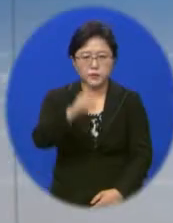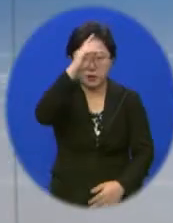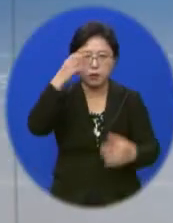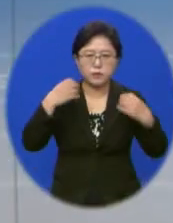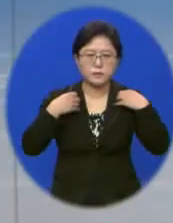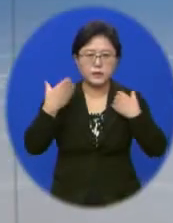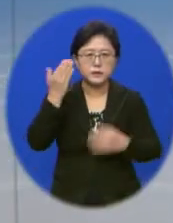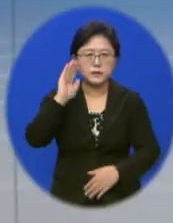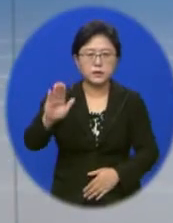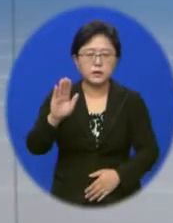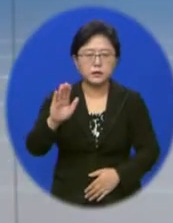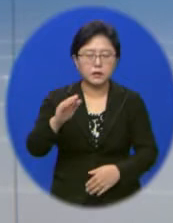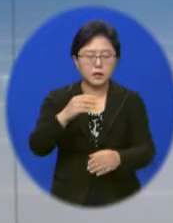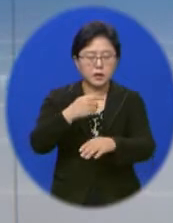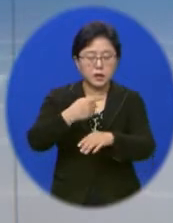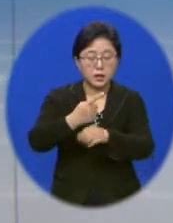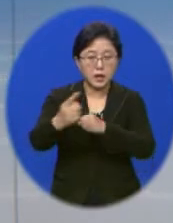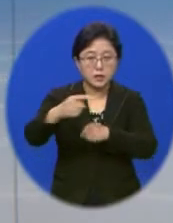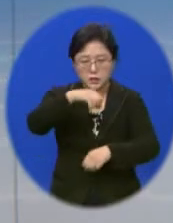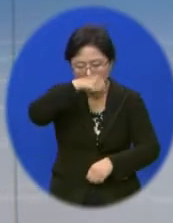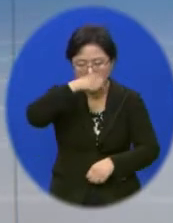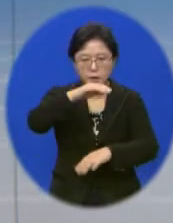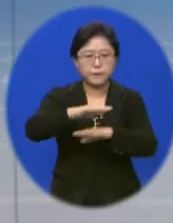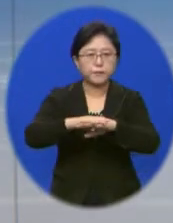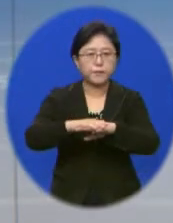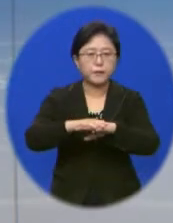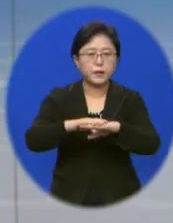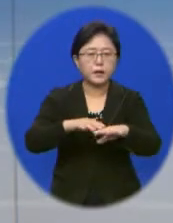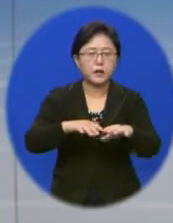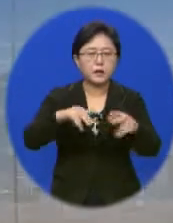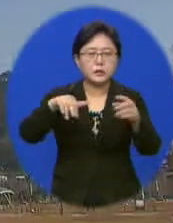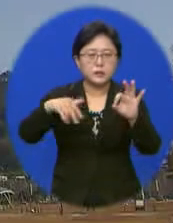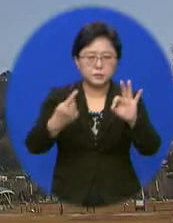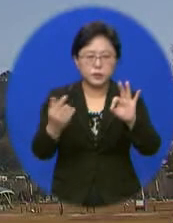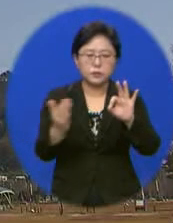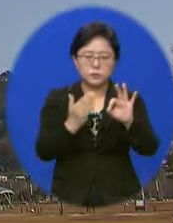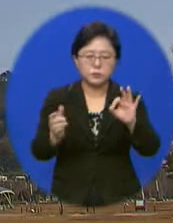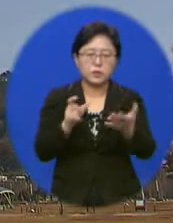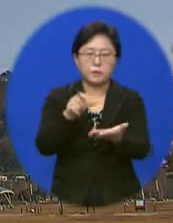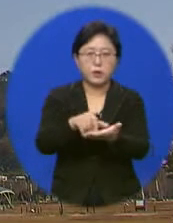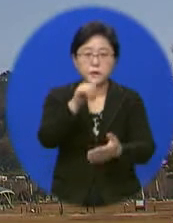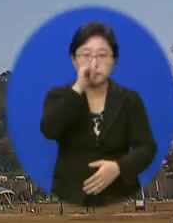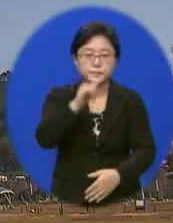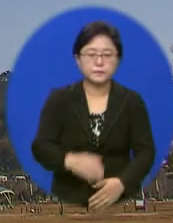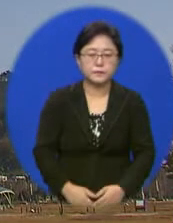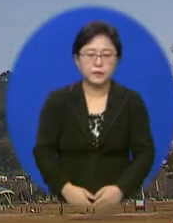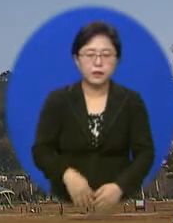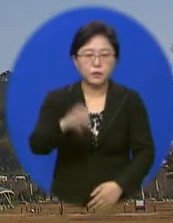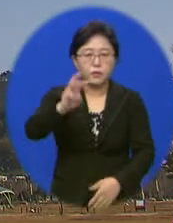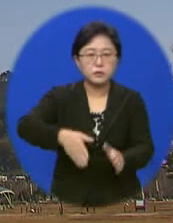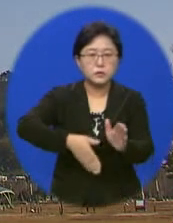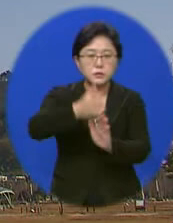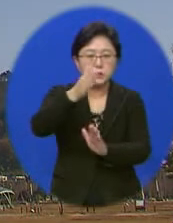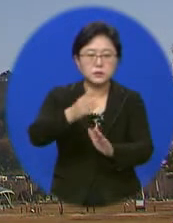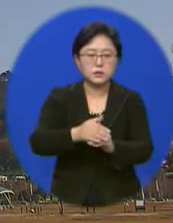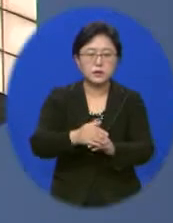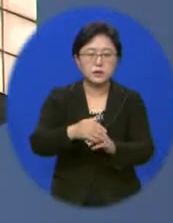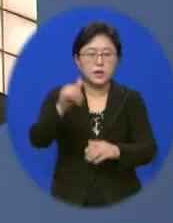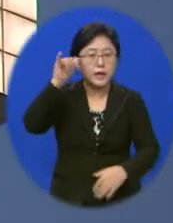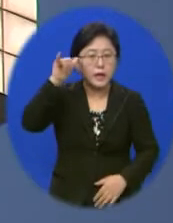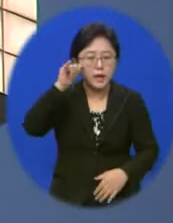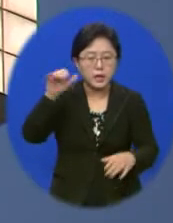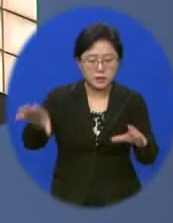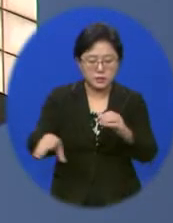정부가 최근에 편성한 내년 예산안에 광주 전남 사업비 10조 원 정도가 반영됐습니다. 광주시는 AI